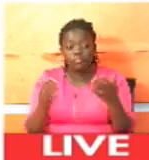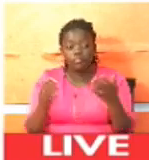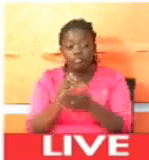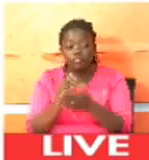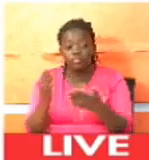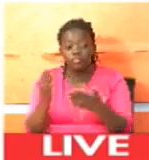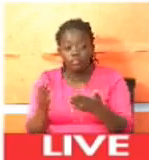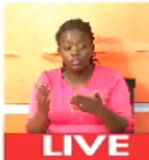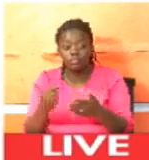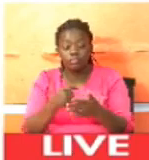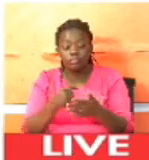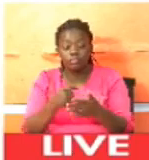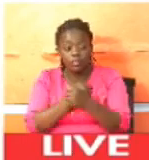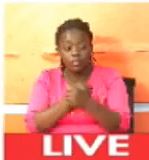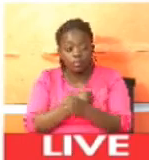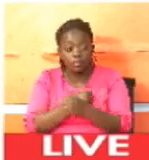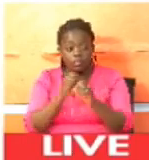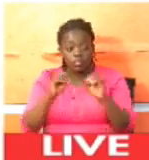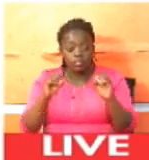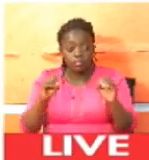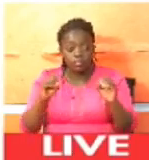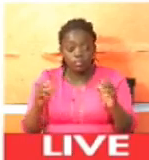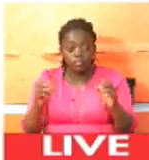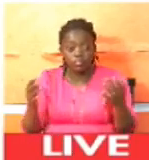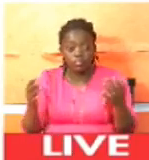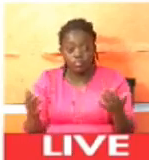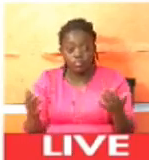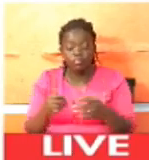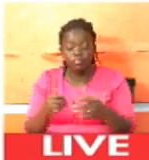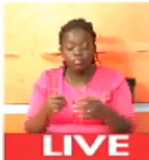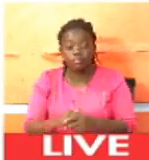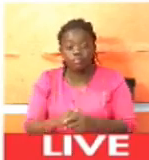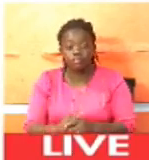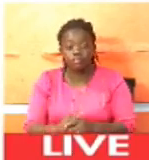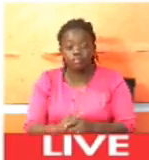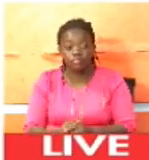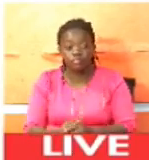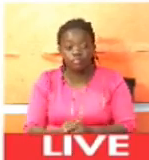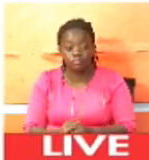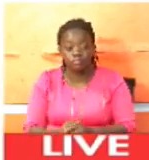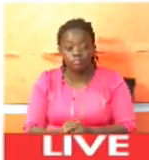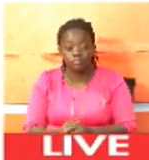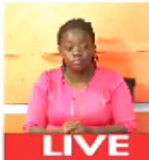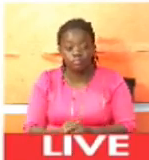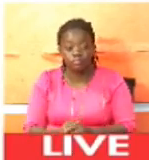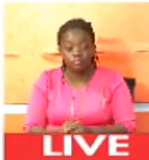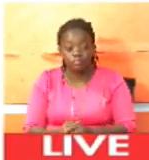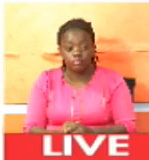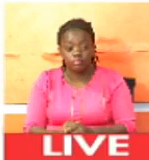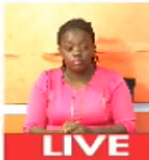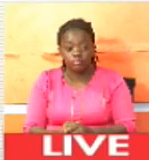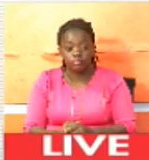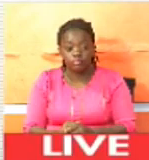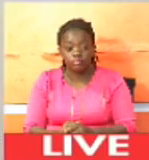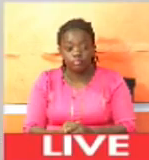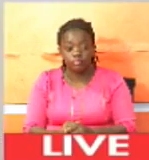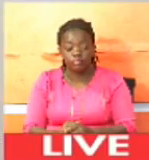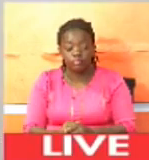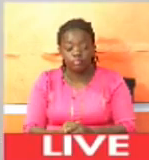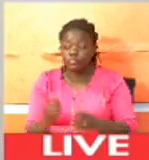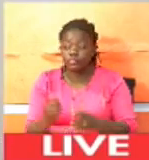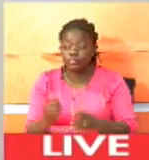njagala bbaawo naye teyangamba bwatyo mukombo ate omukazi nemba okwogera nemwetondera nendowooza nti omukazi agegere.